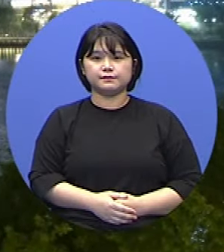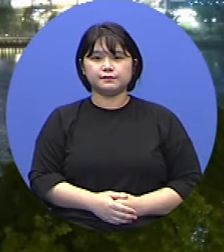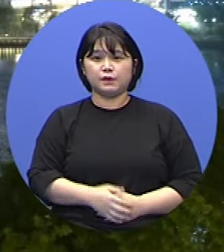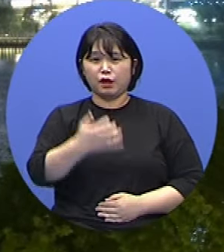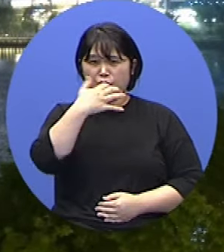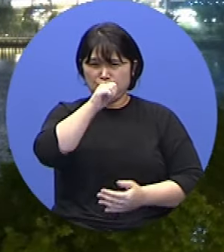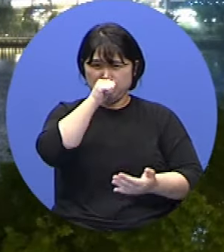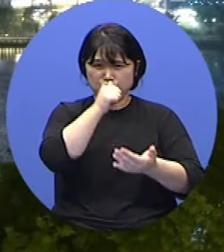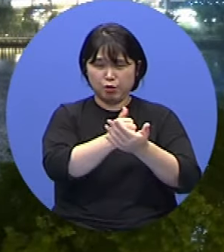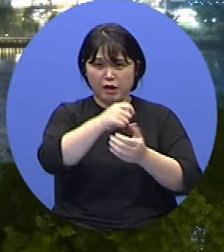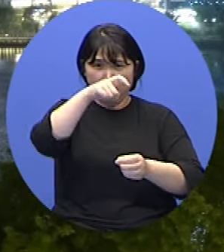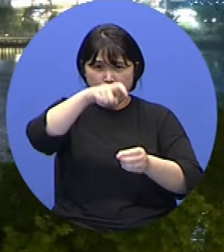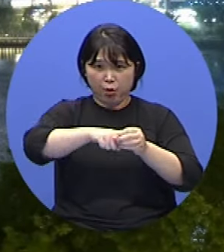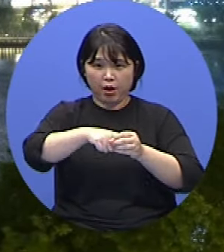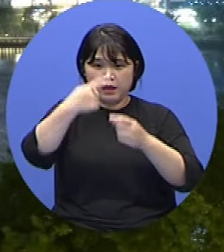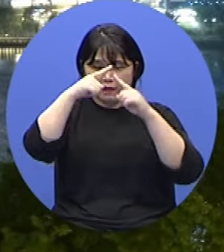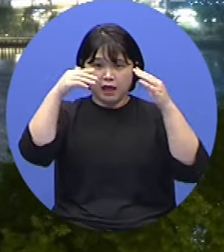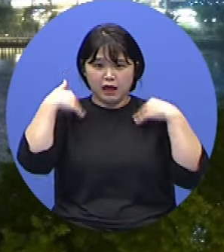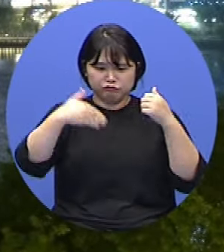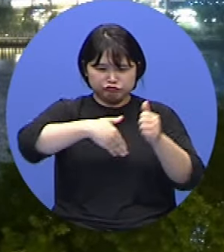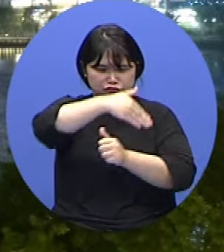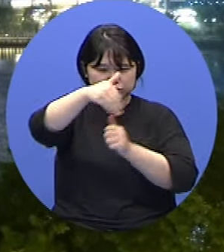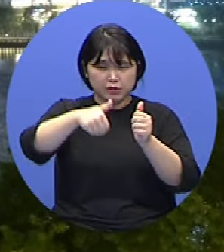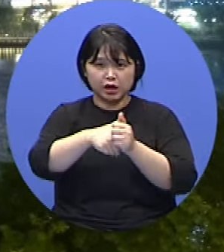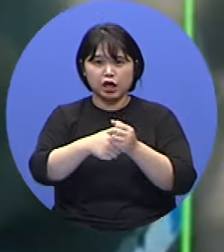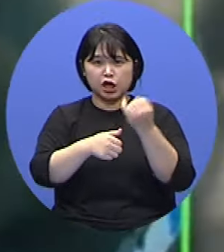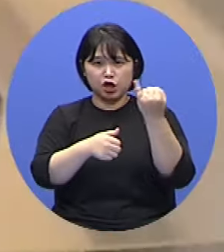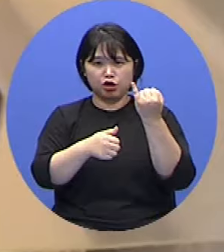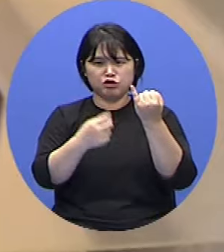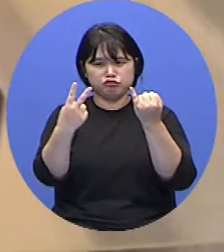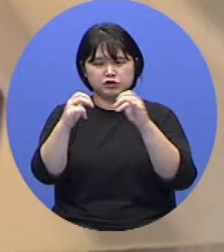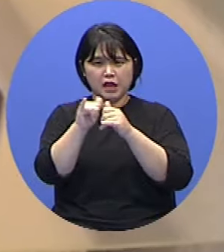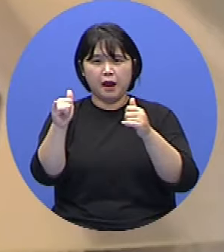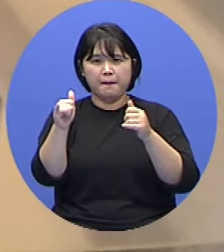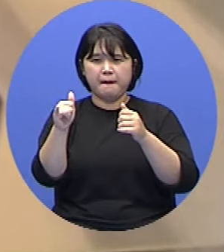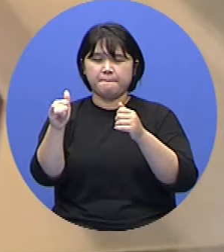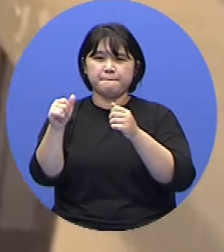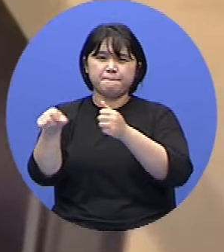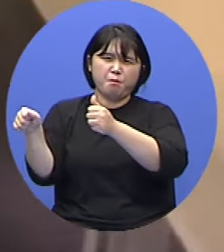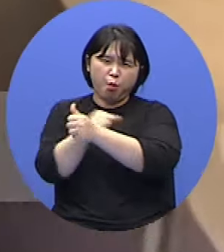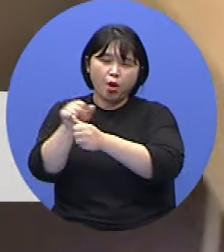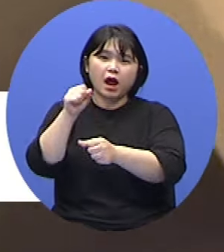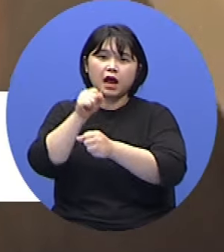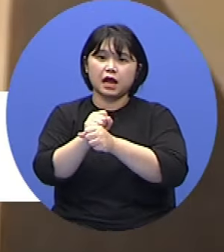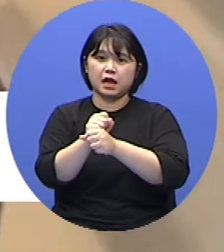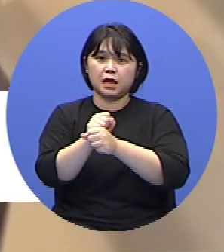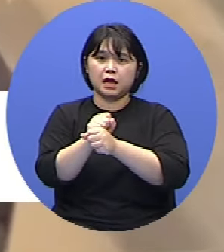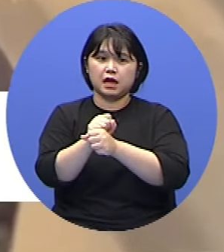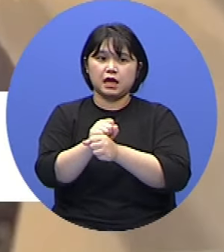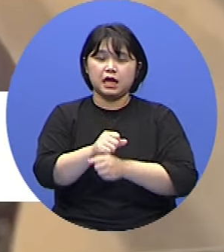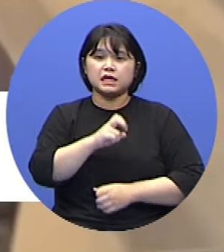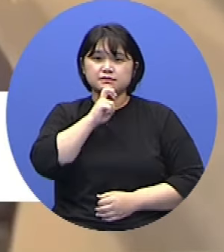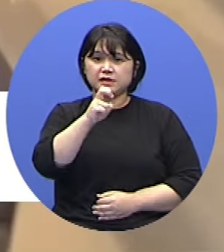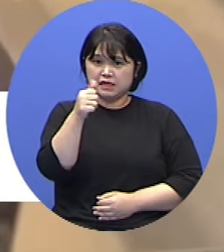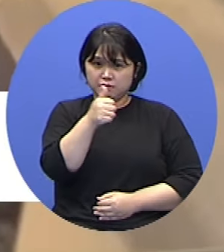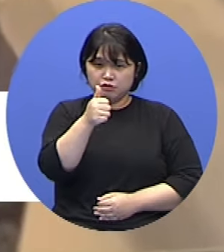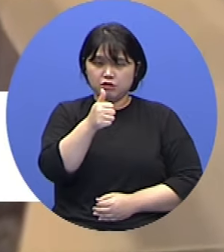성범죄를 목적으로 대학가에서 여성 두 명을 폭행한 20대 남성에 일심에서 중형을